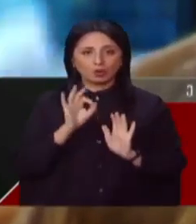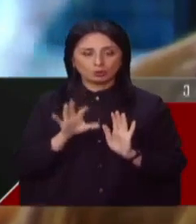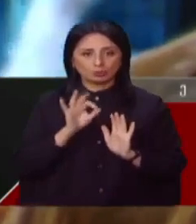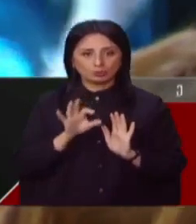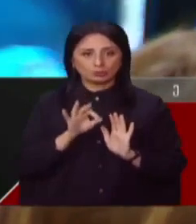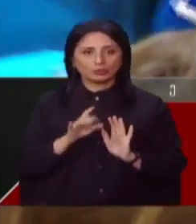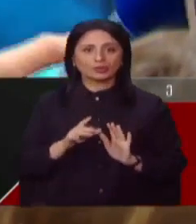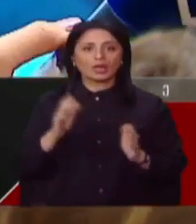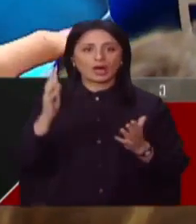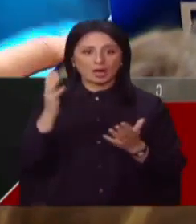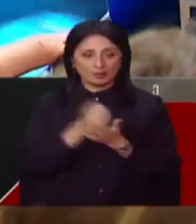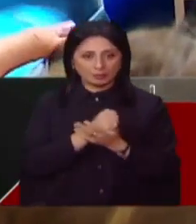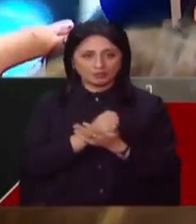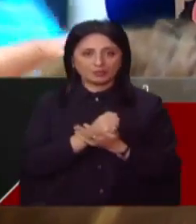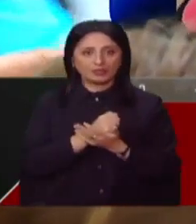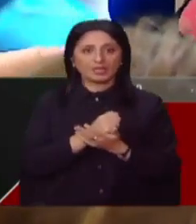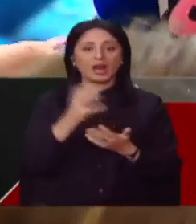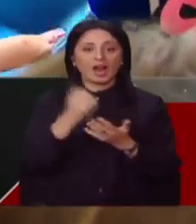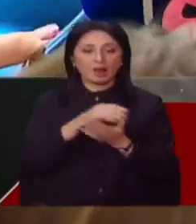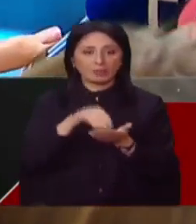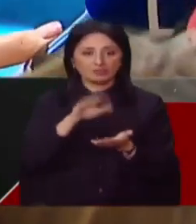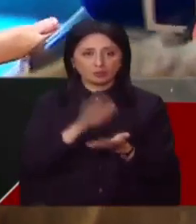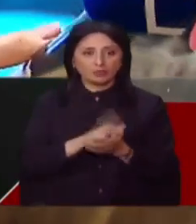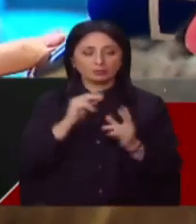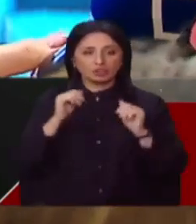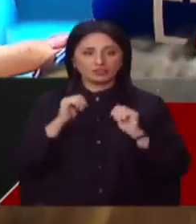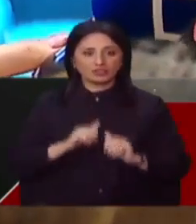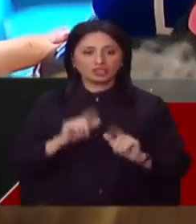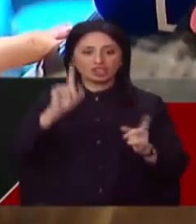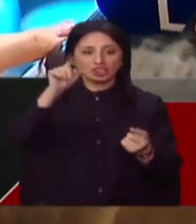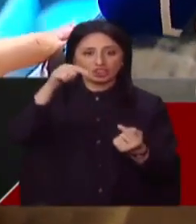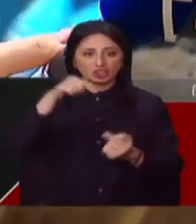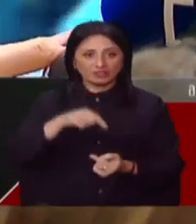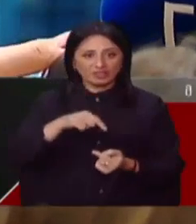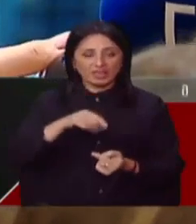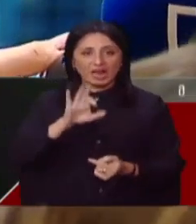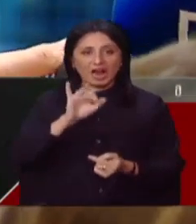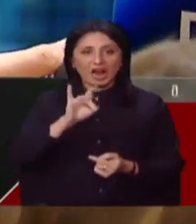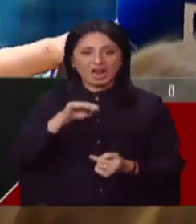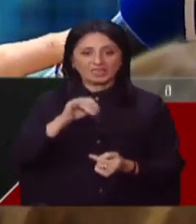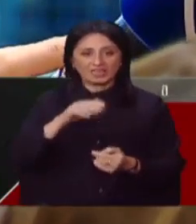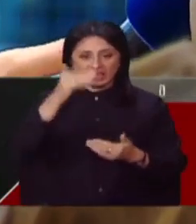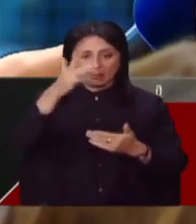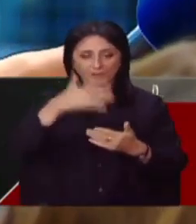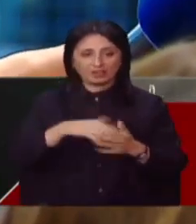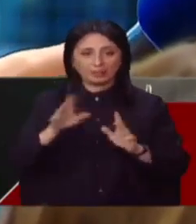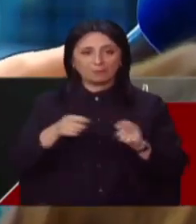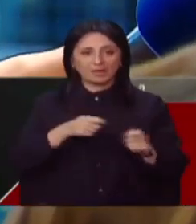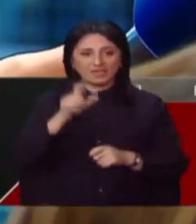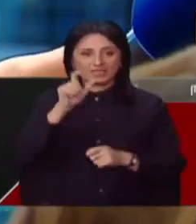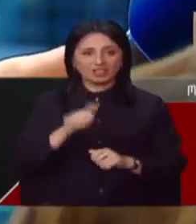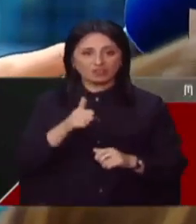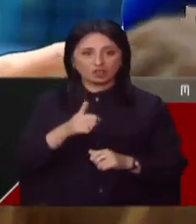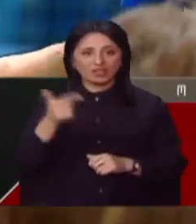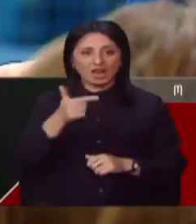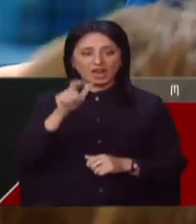ოქტომბერს, გავიმარჯოთ, გავაფორმოთ ეს გამარჯობა მშვიდობიანად და შესაბამისად ქარტის ფარგლებში პრეზიდენტი,